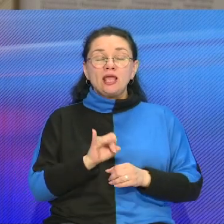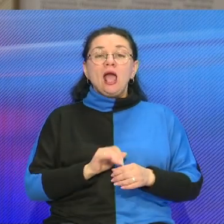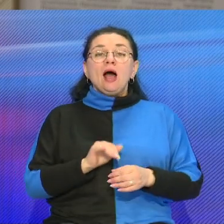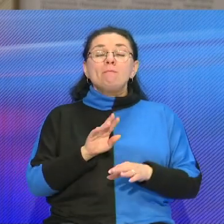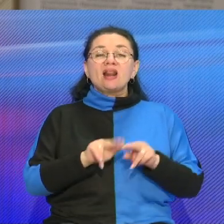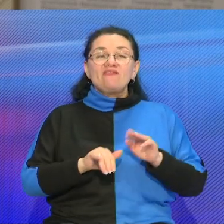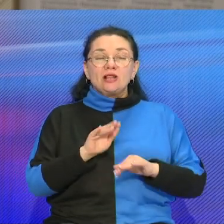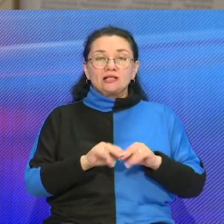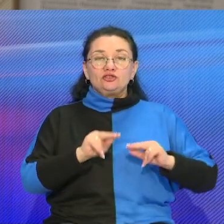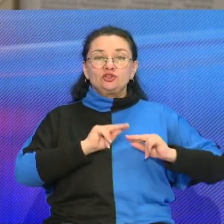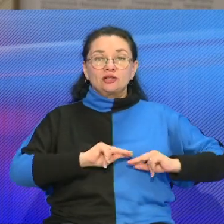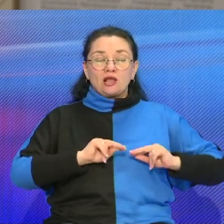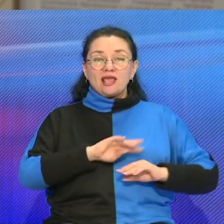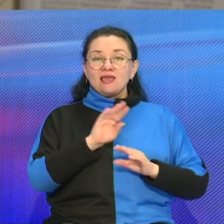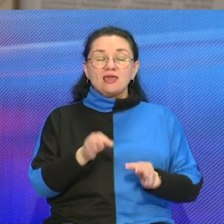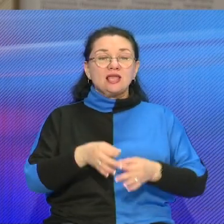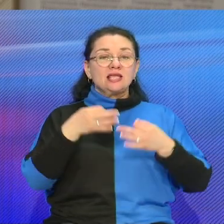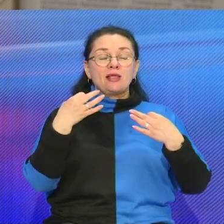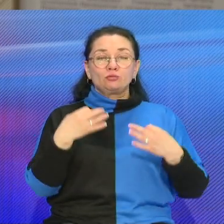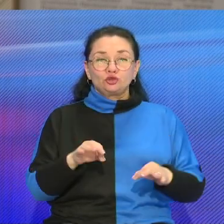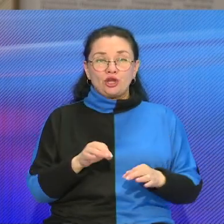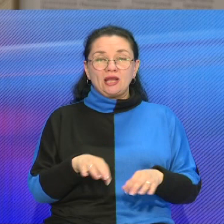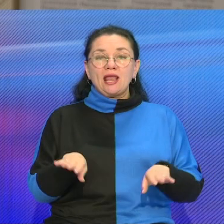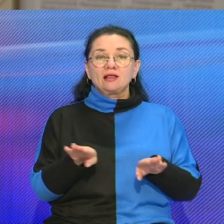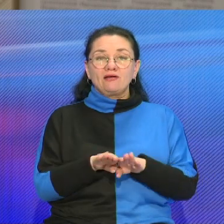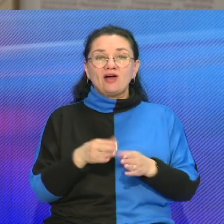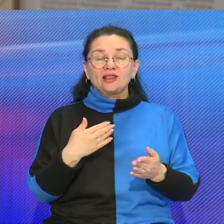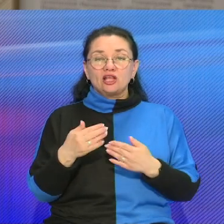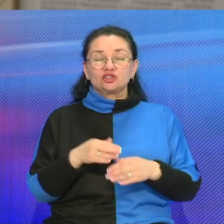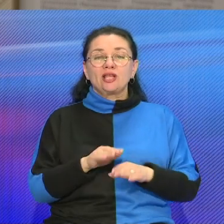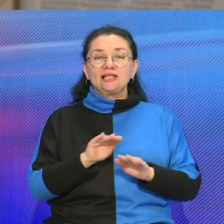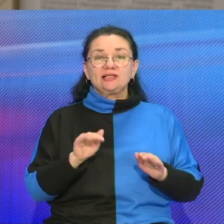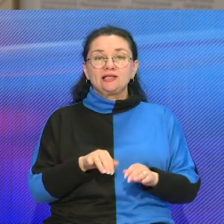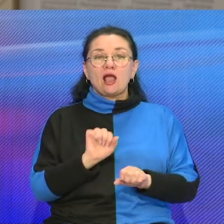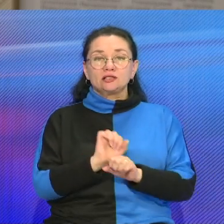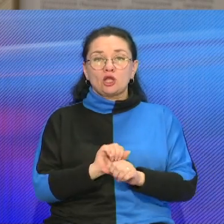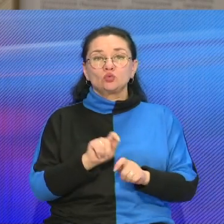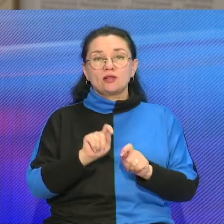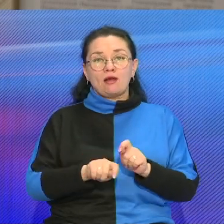по их защите и недопущению противоправных действий в отношении детей остаются на контроле.